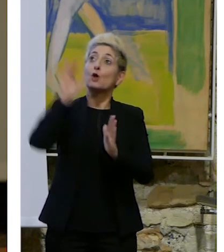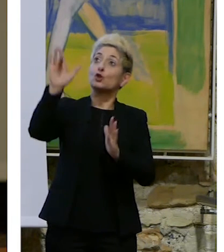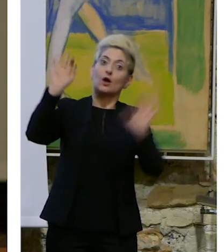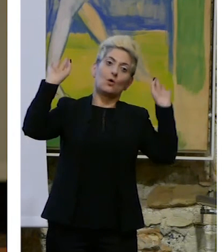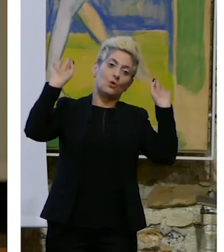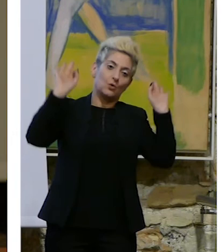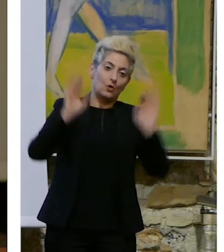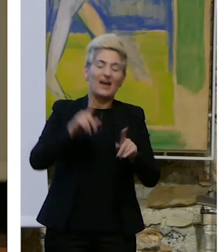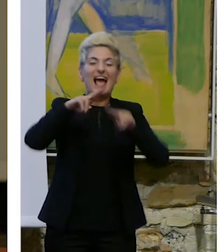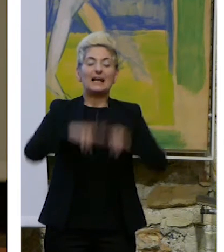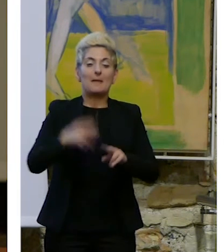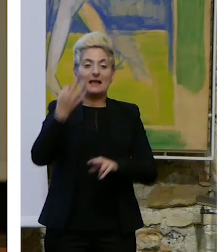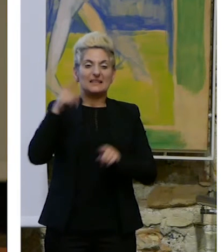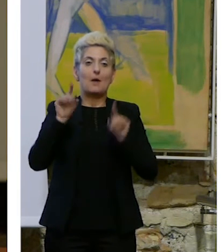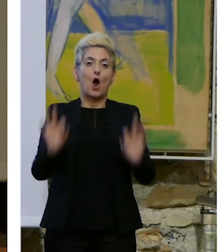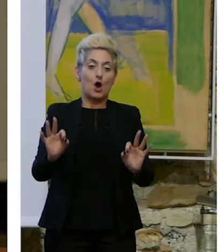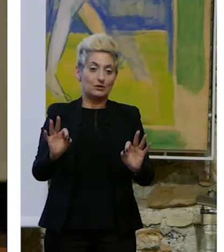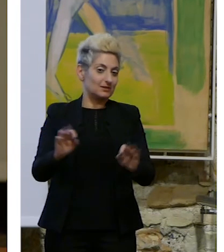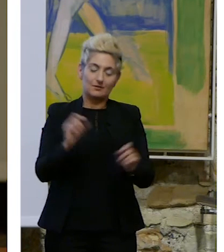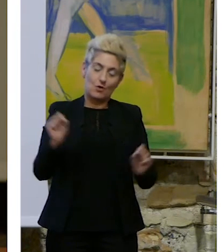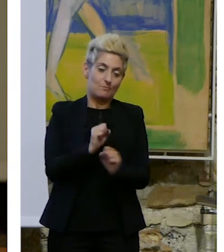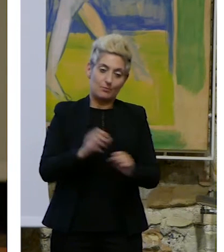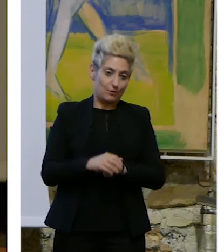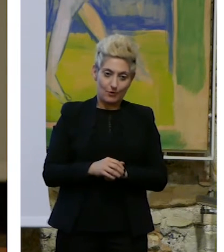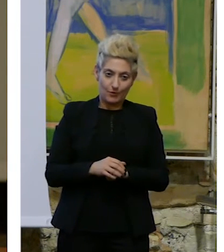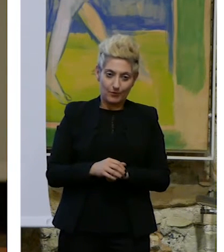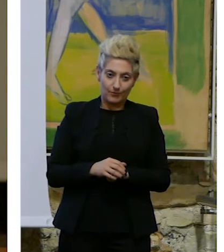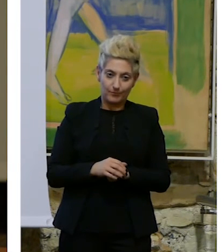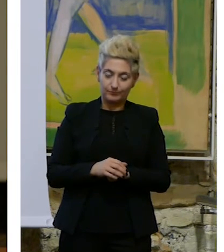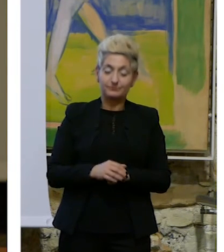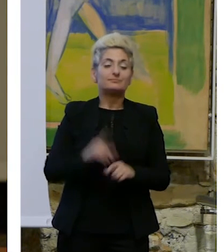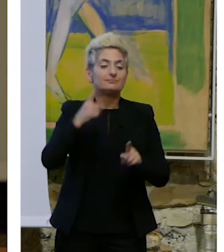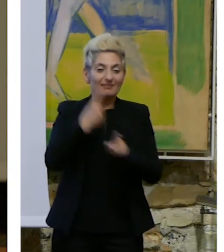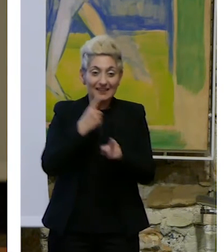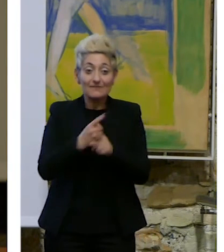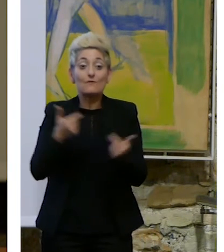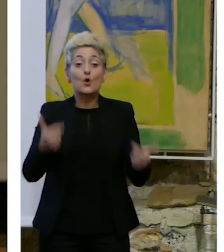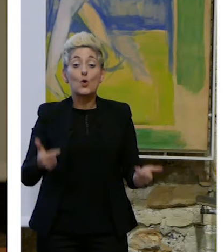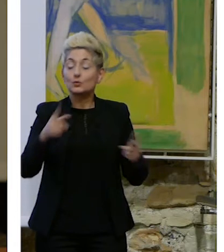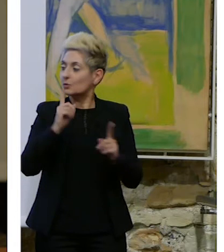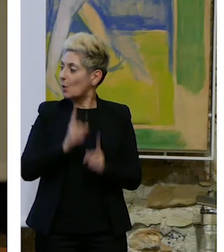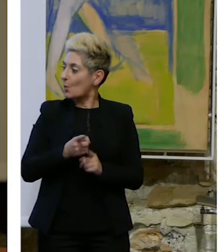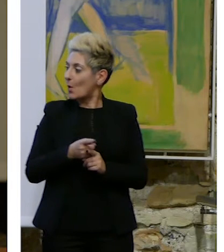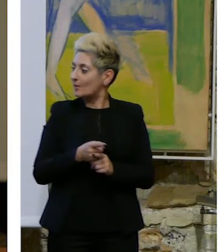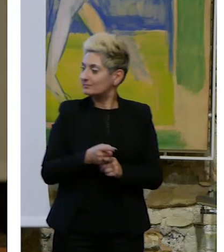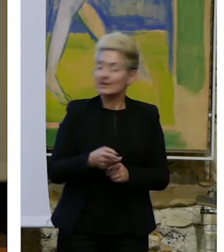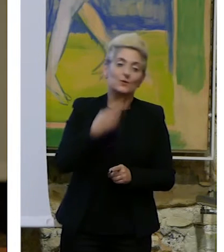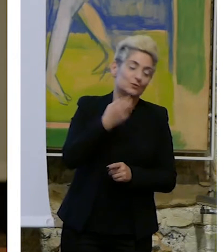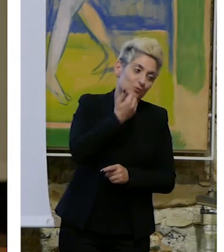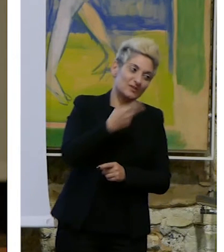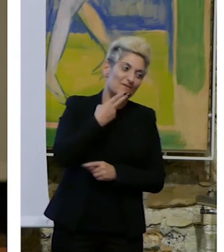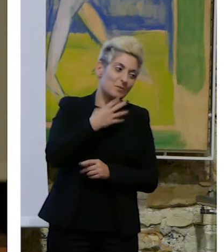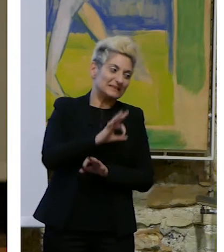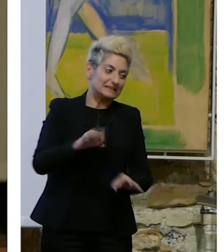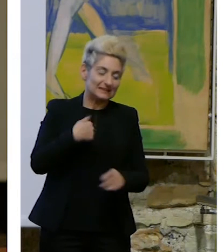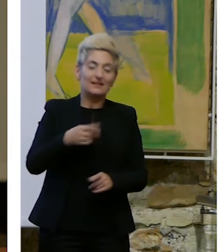definitivamente stabilita. Dovrebbe avere la fortuna, scusate, è l'aria troppo secca che c'è qua dentro, poi un po' che non fumo.